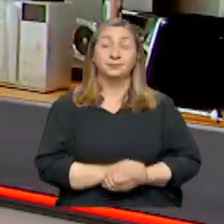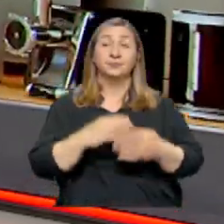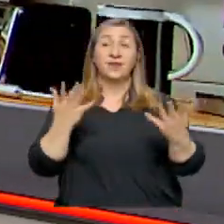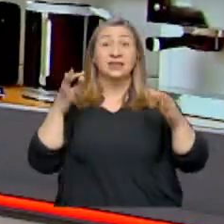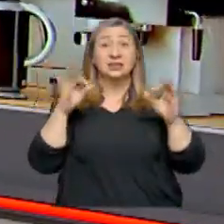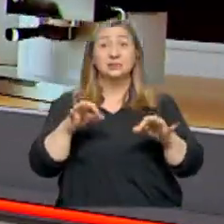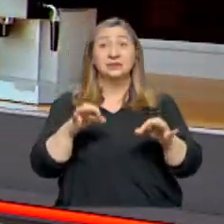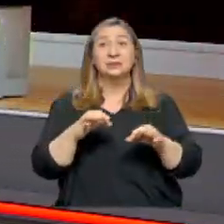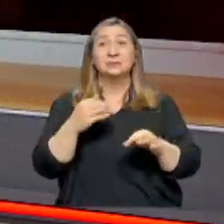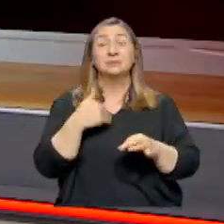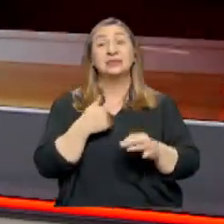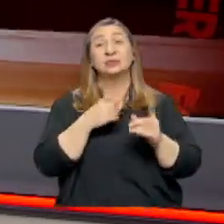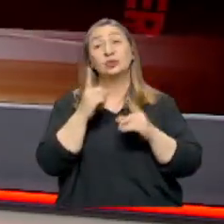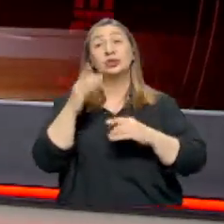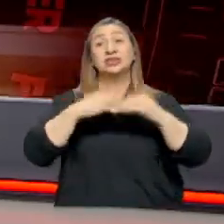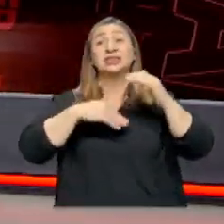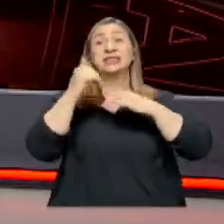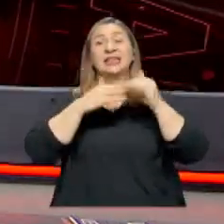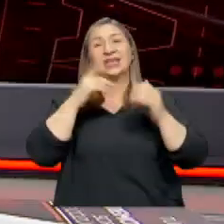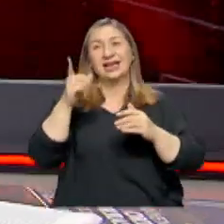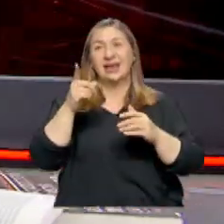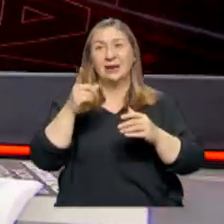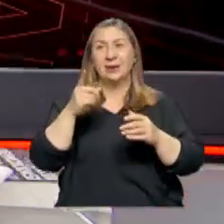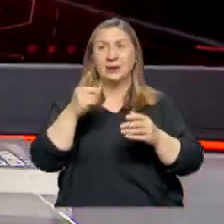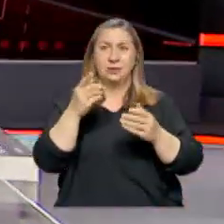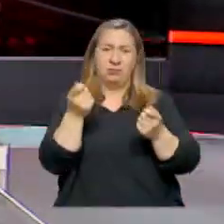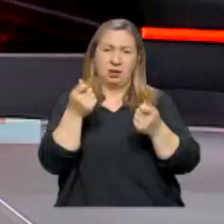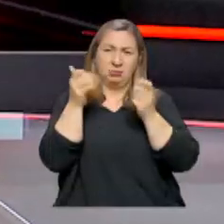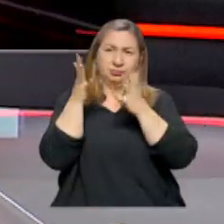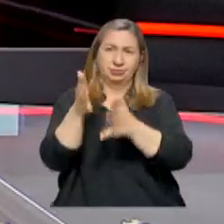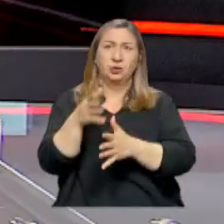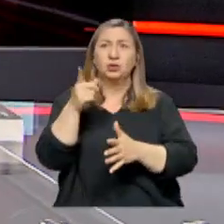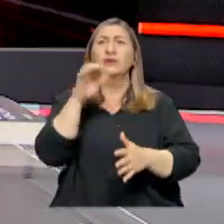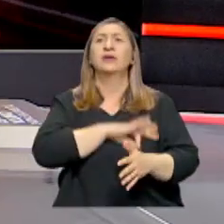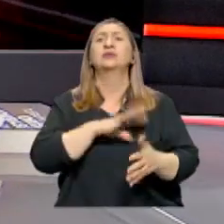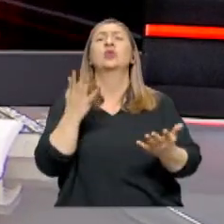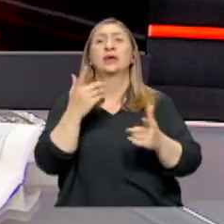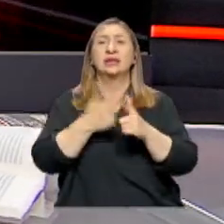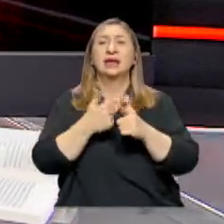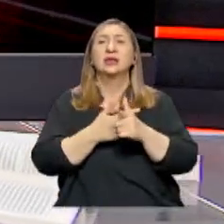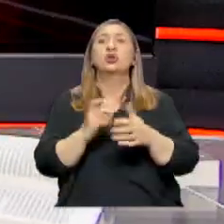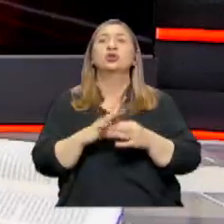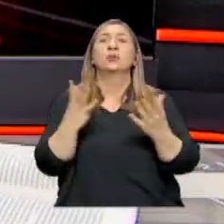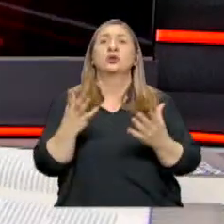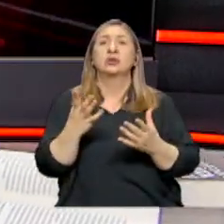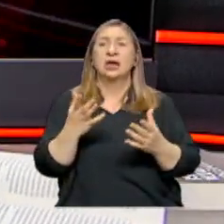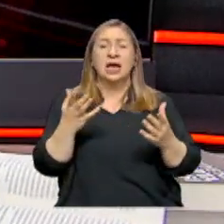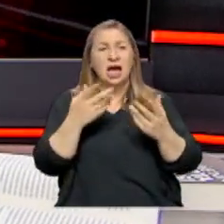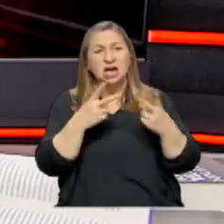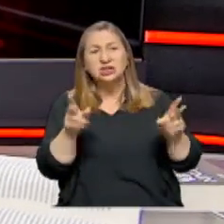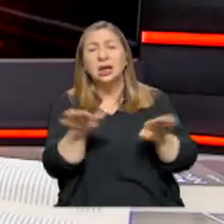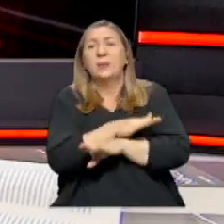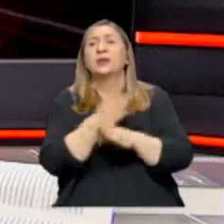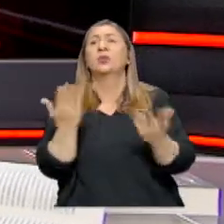Ve şimdi gidelim biz bu inşaatlara betona yatırıyoruz ya bu paraları. O da işe yaramıyor ya, kirayı da çözemiyoruz, açığı da